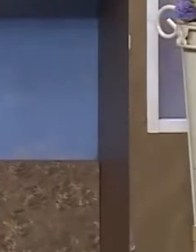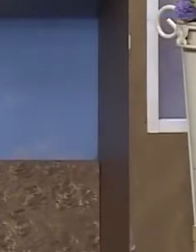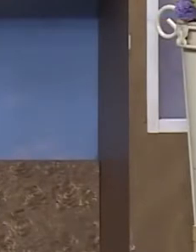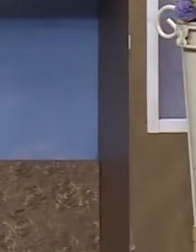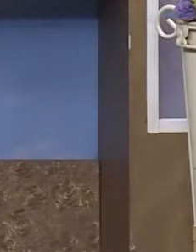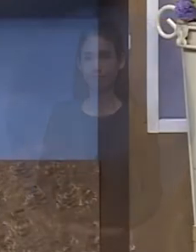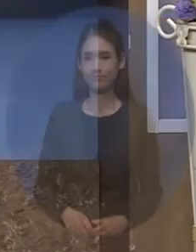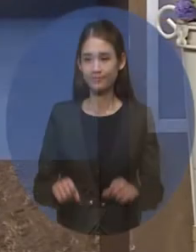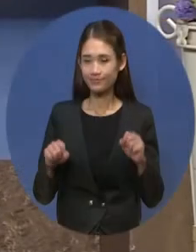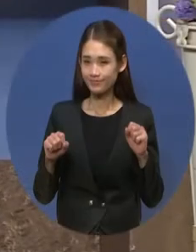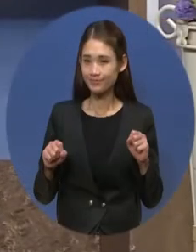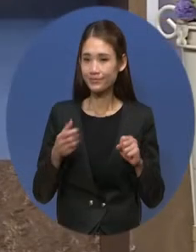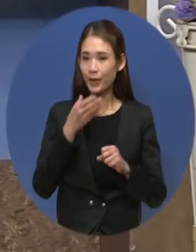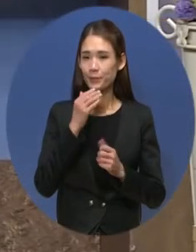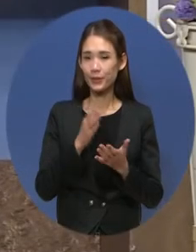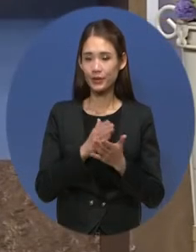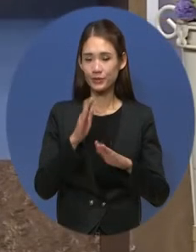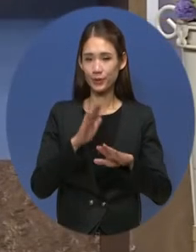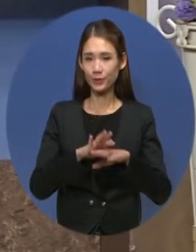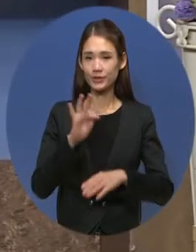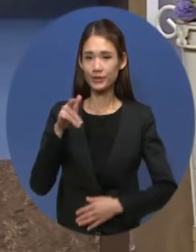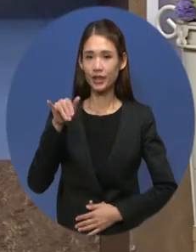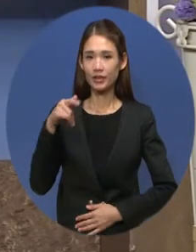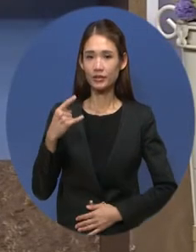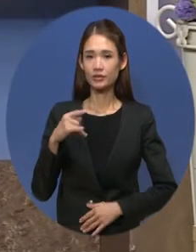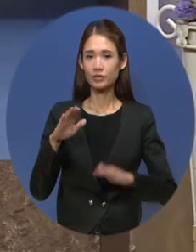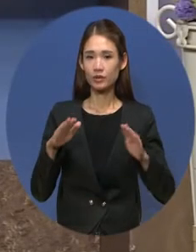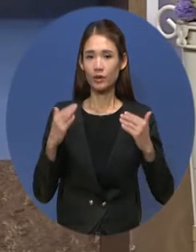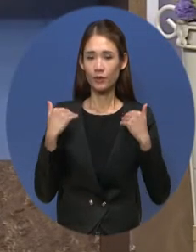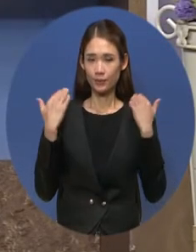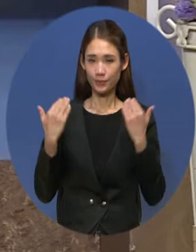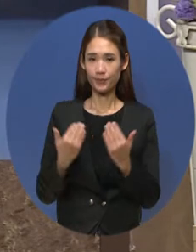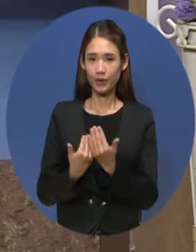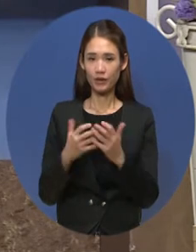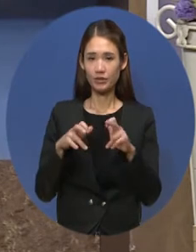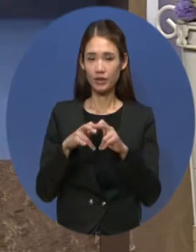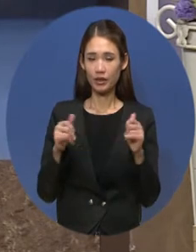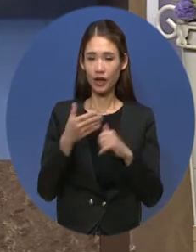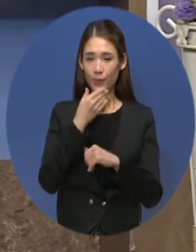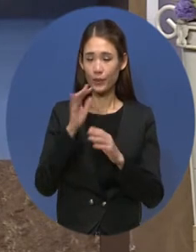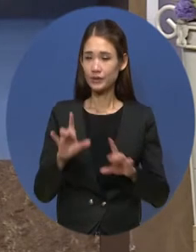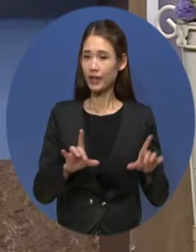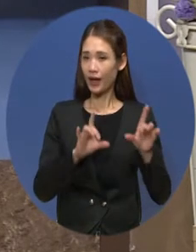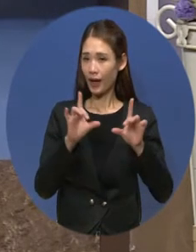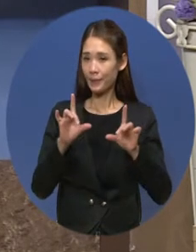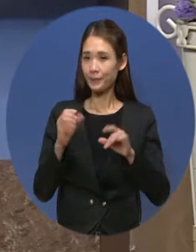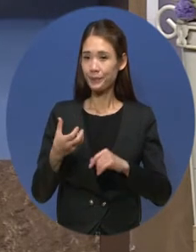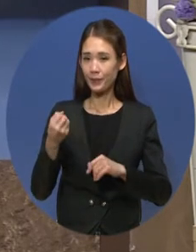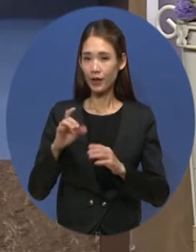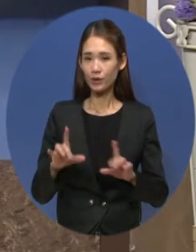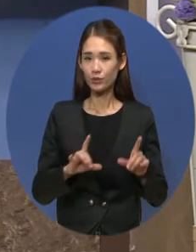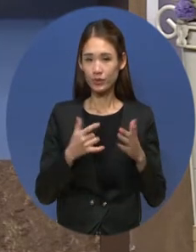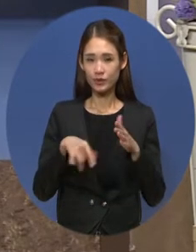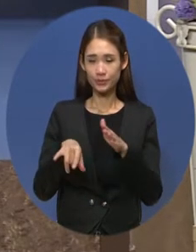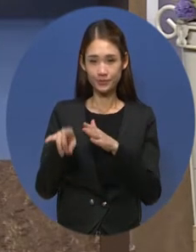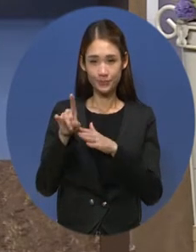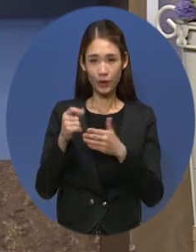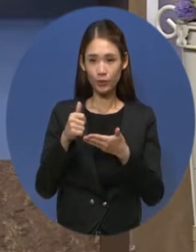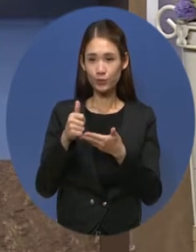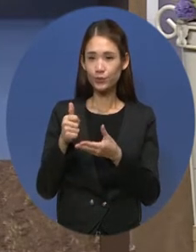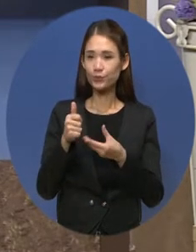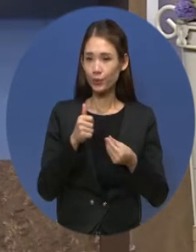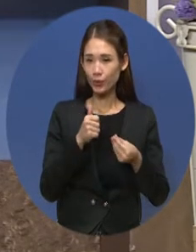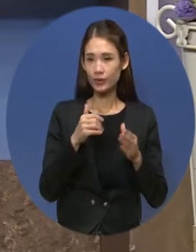안녕하세요 행복나눔 지킴이의 손자 입니다 오늘은 갈 달 장애인이 행복한 삶을 살아갈 수 있도록 앞장서서 노력하는 분을